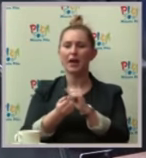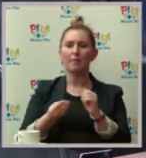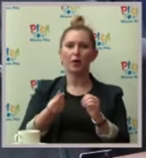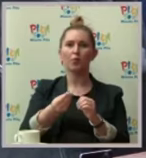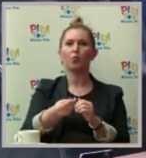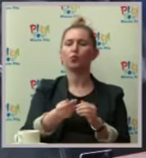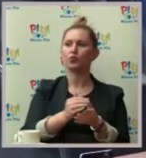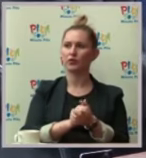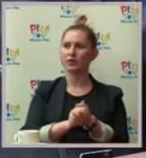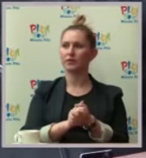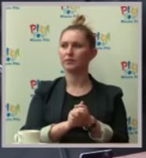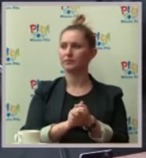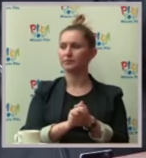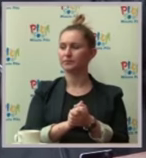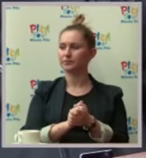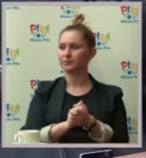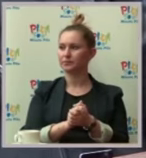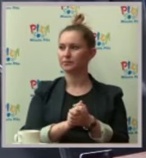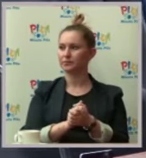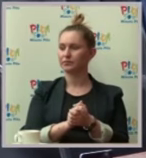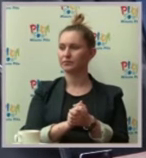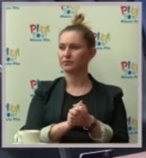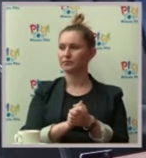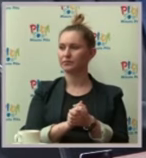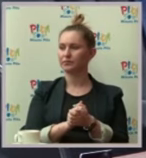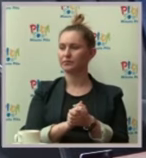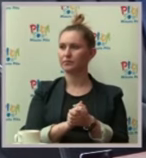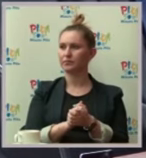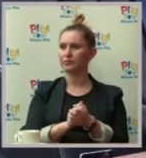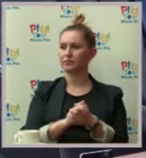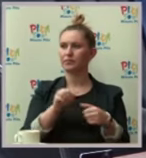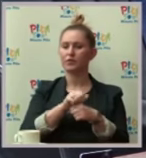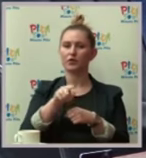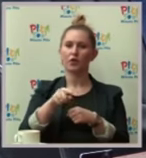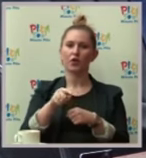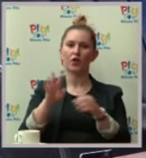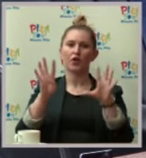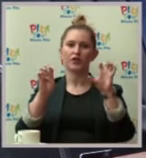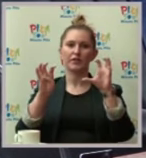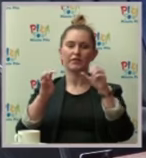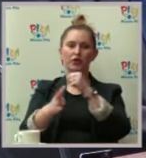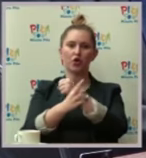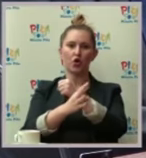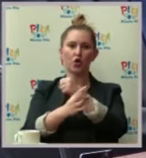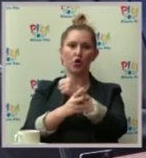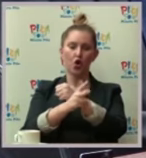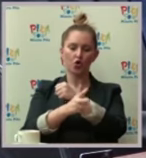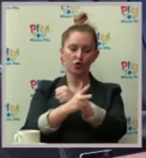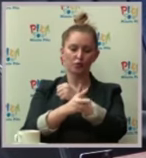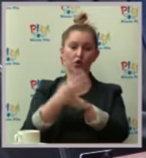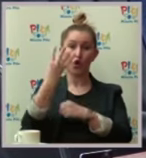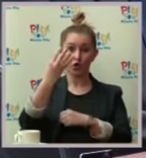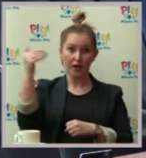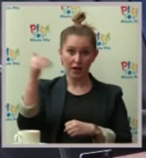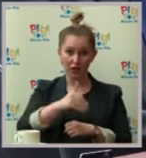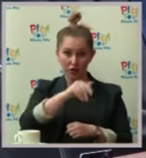wynikającą z ostatecznej kwoty subwencji oświatowej. Jest to kwota ponad 984 tysiące